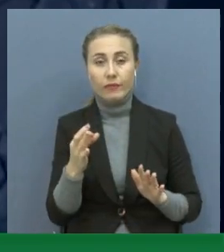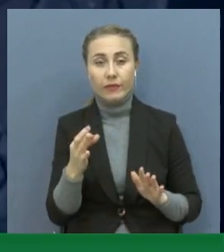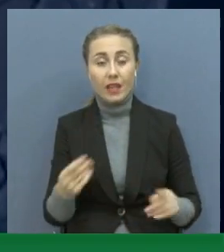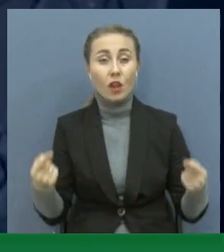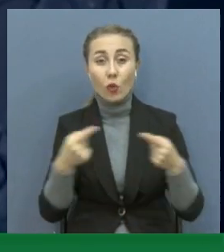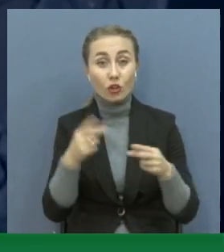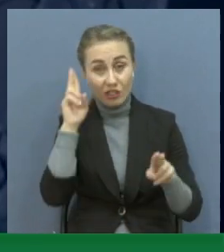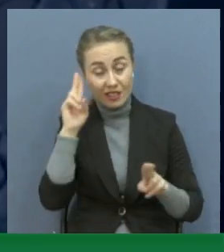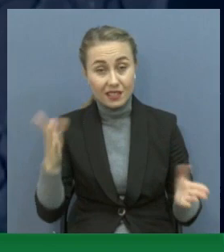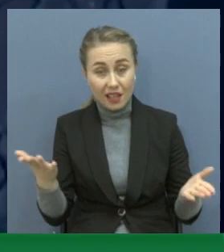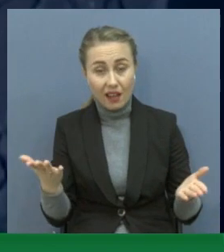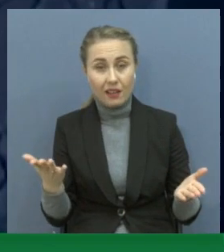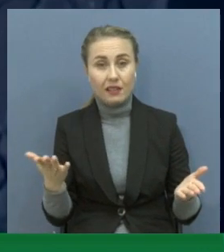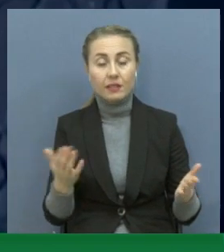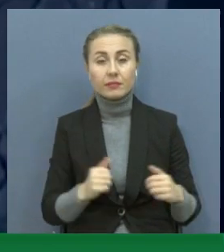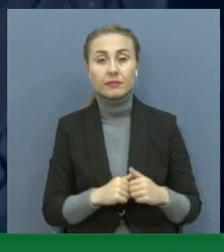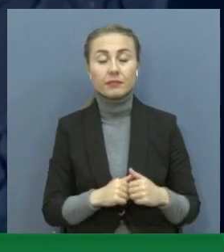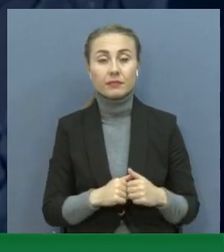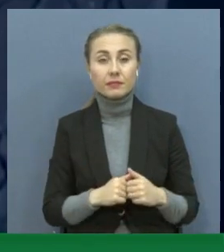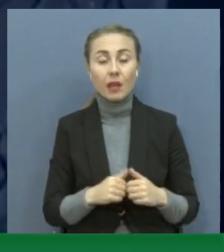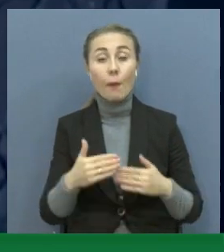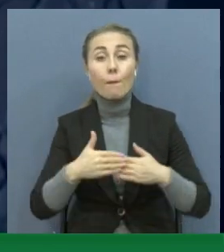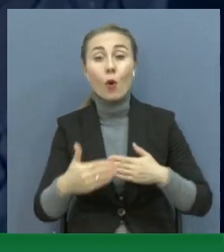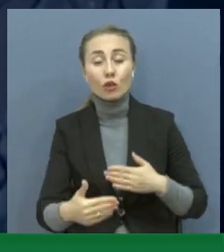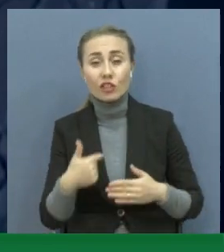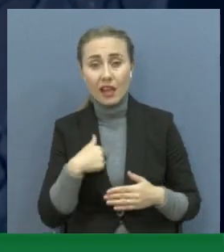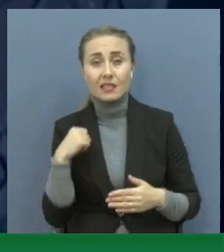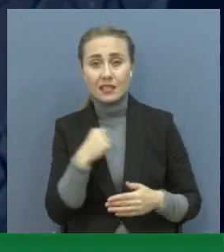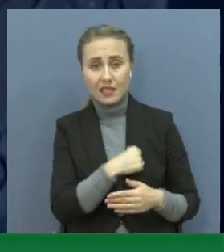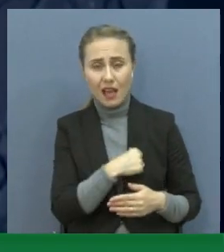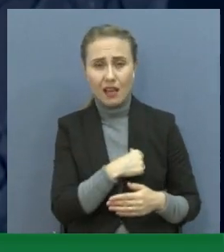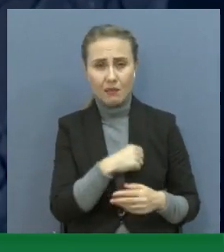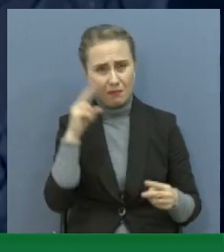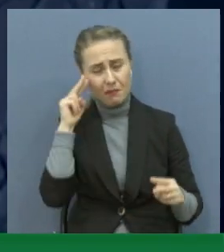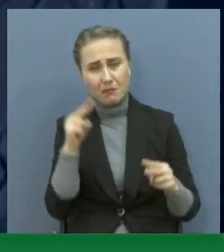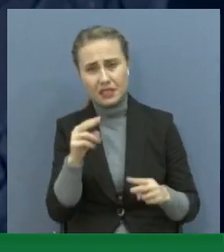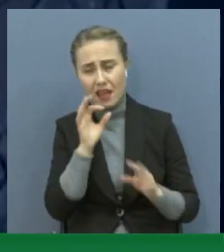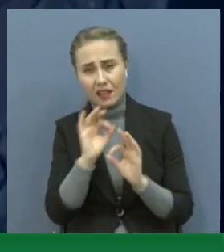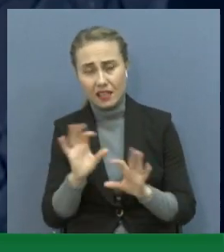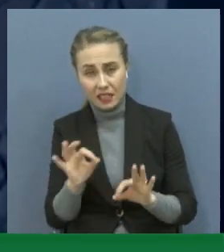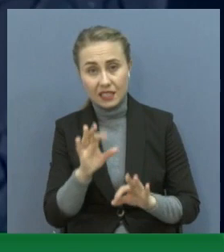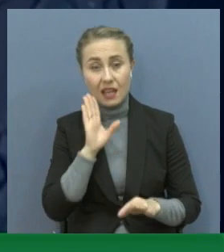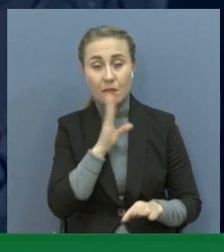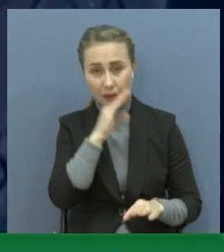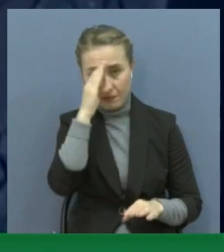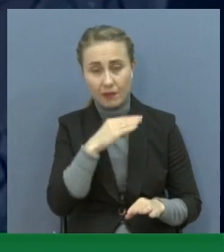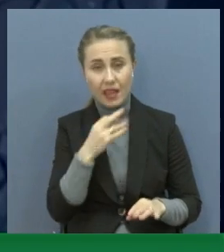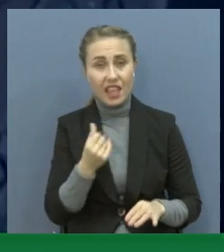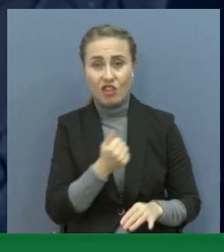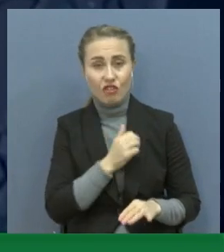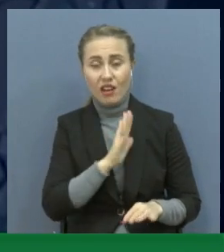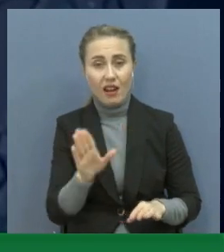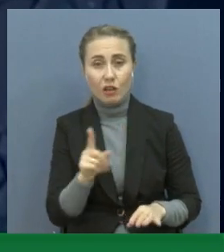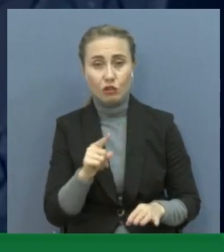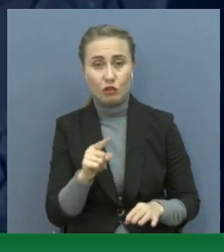точно не знали в это время. Позже я сам во всем этом признался и никак не жалею то,